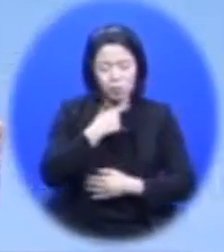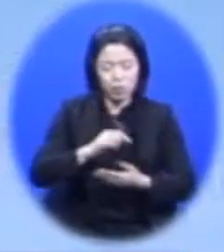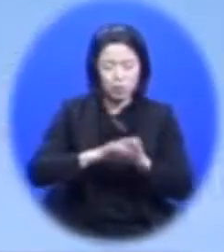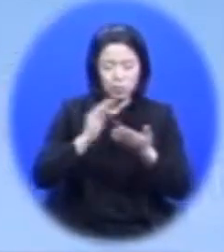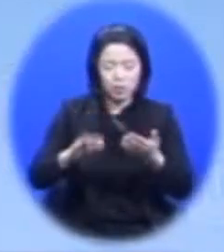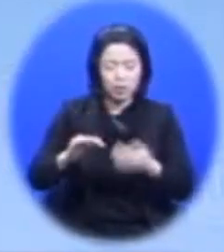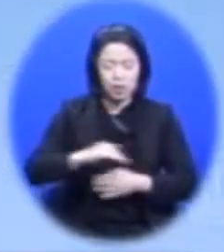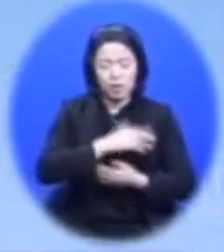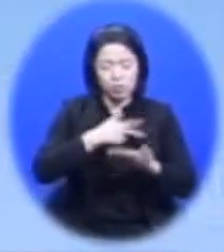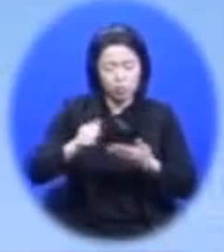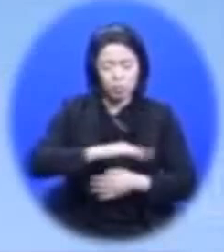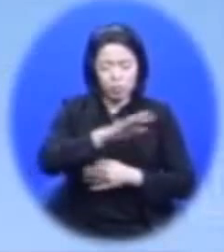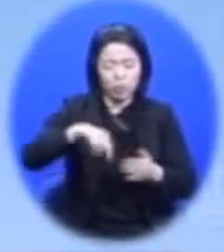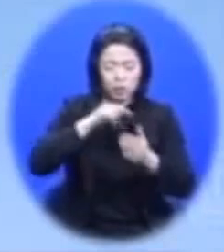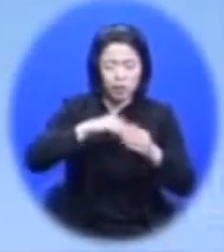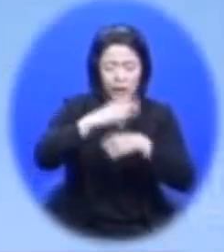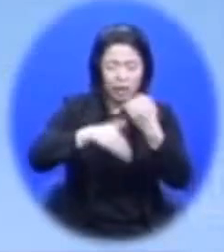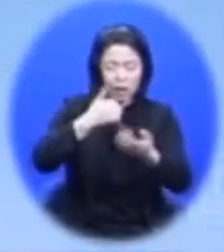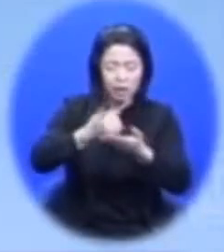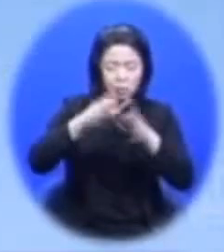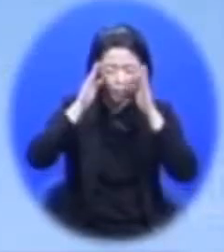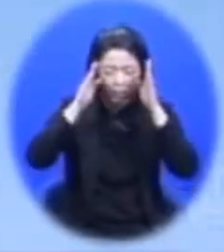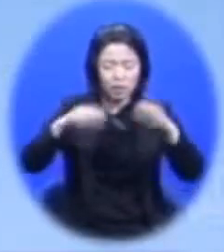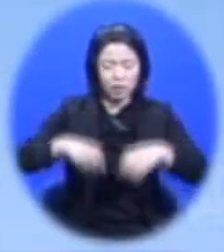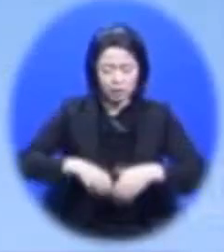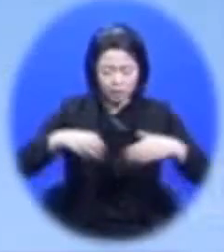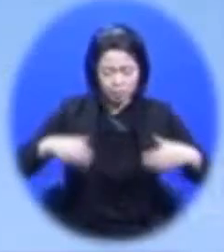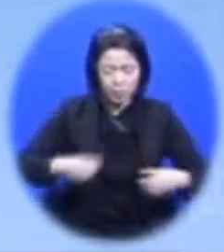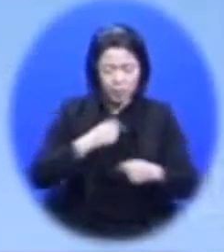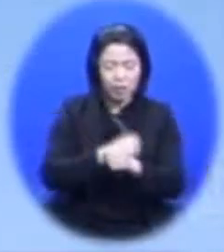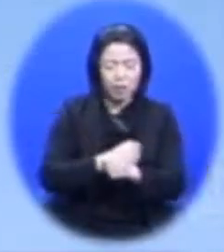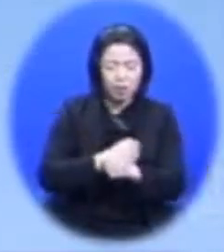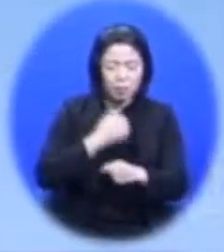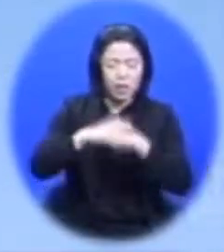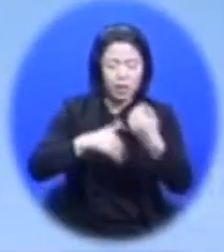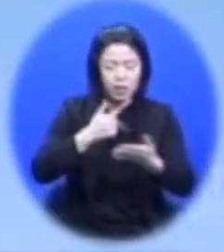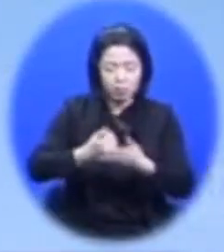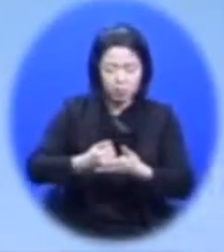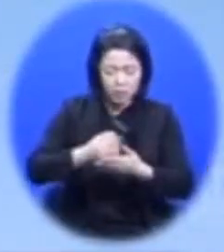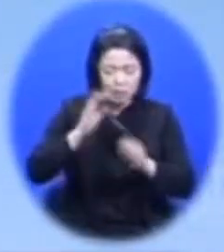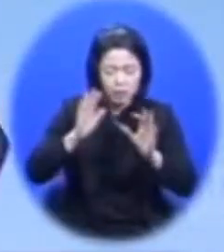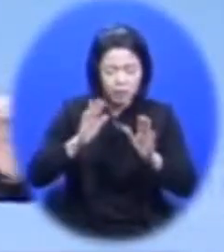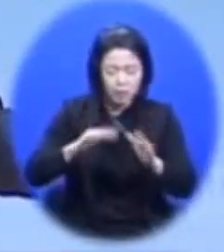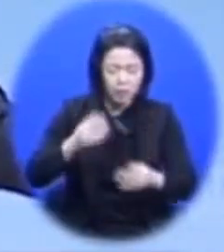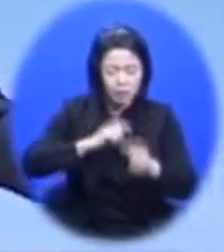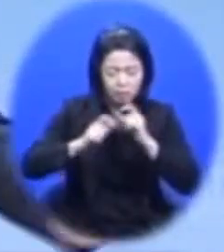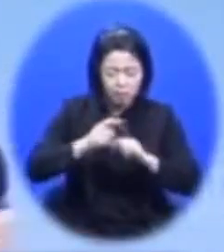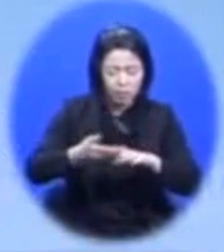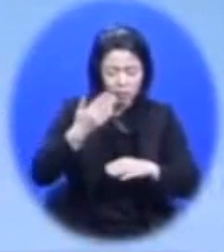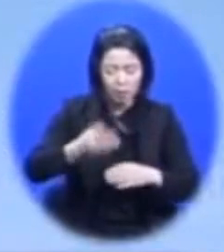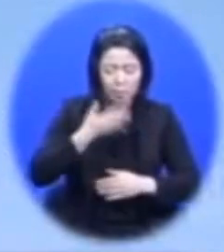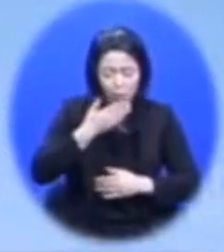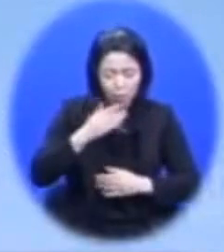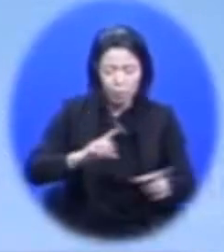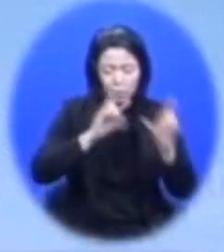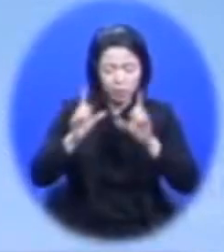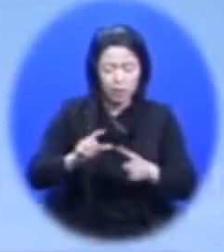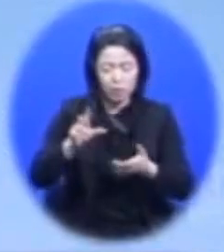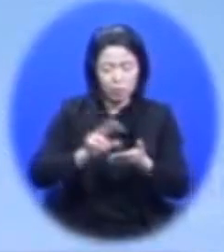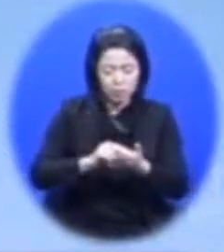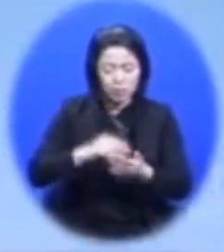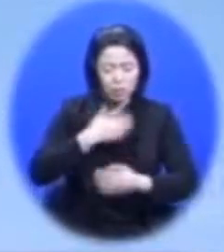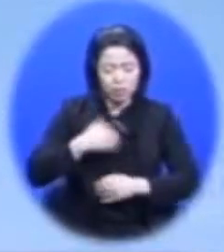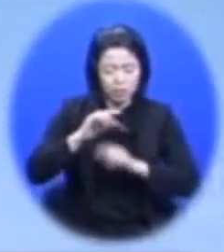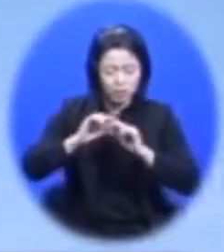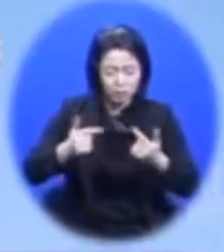주님, 우리 안에 하나님을 향한 담대함, 하나님 정말 더 이상 세상 먹고 사는 걱정하지 않아, 그저